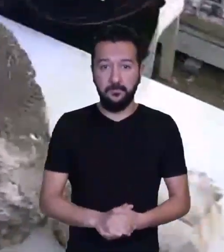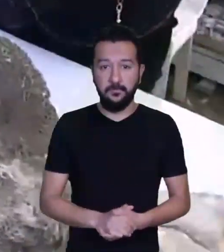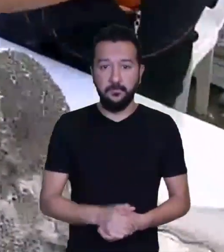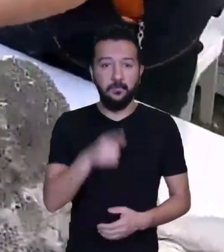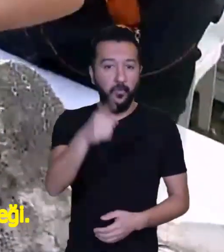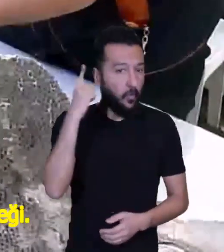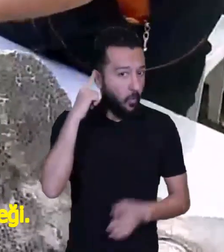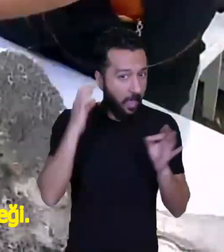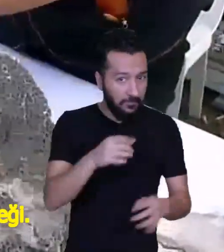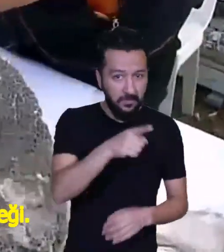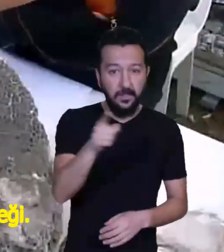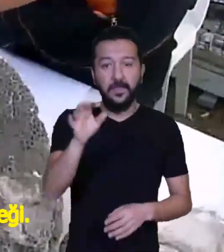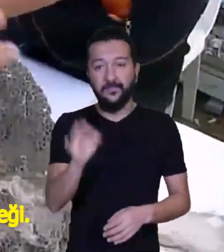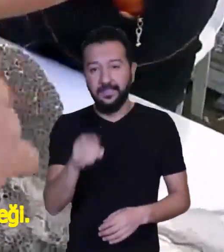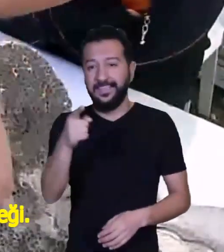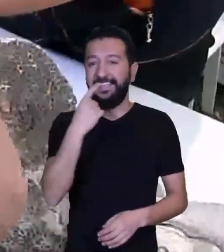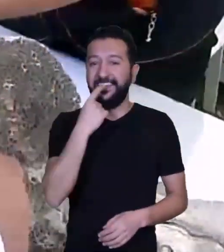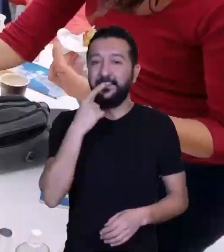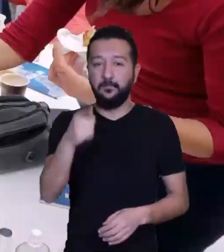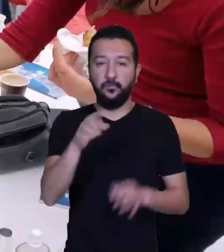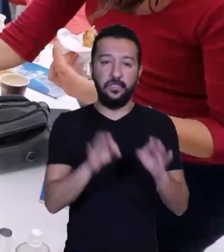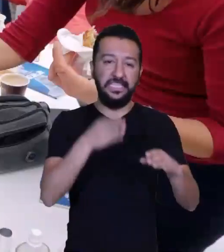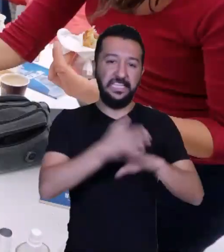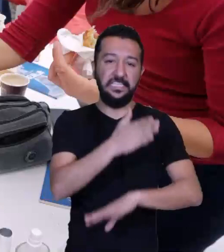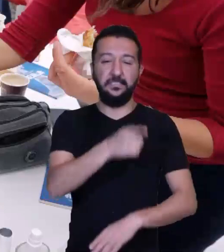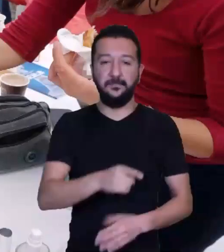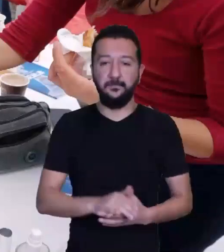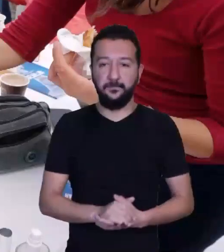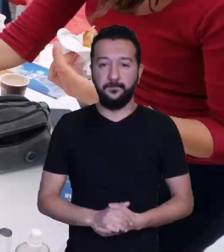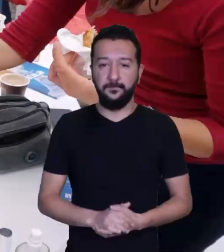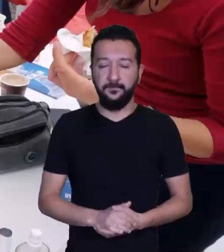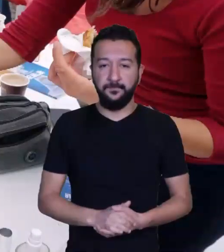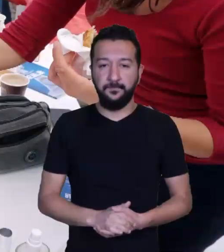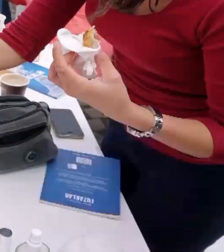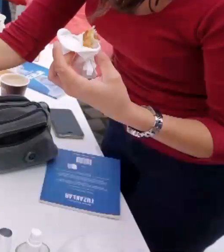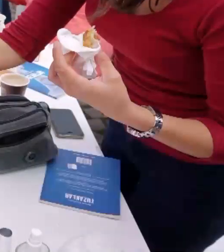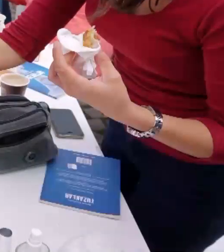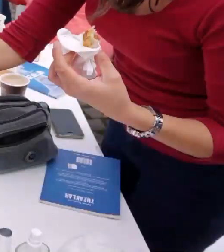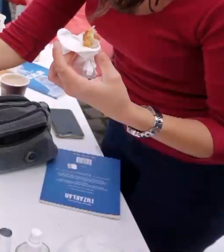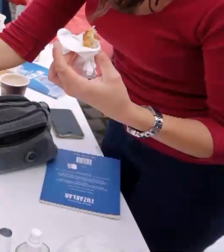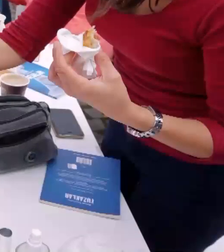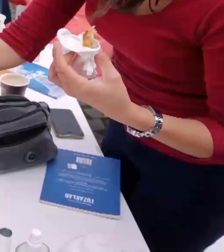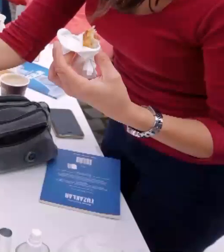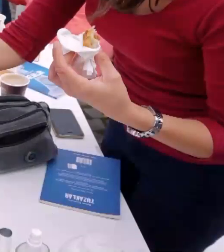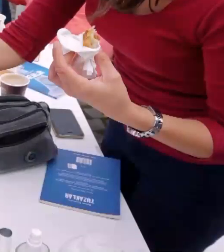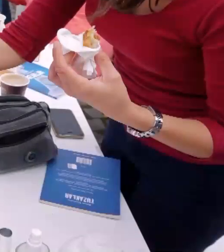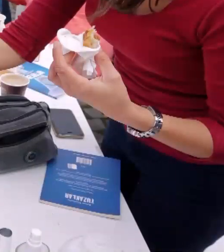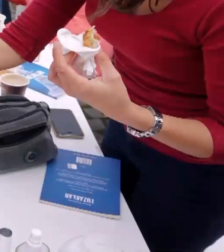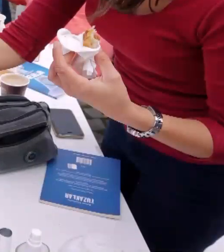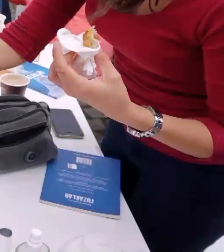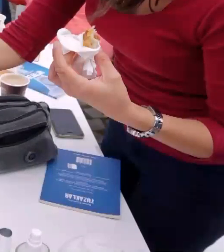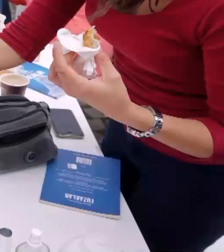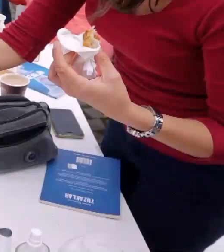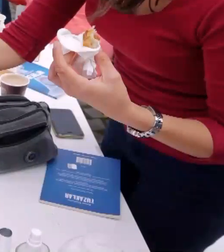getirdim. Bu kulakları mı? Evet, defans dişi en gerçeği. Koku standında birinin elinde koku çubuğu olan iki görme engelli genç